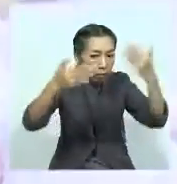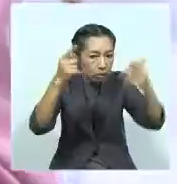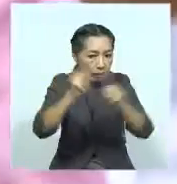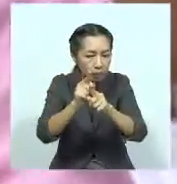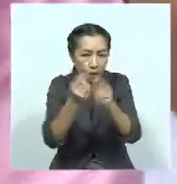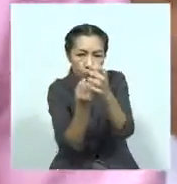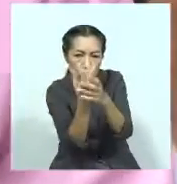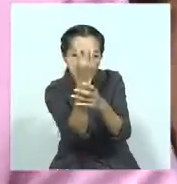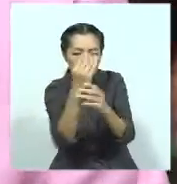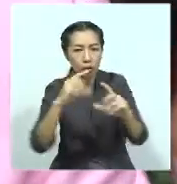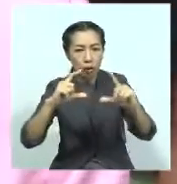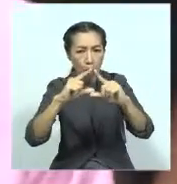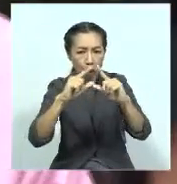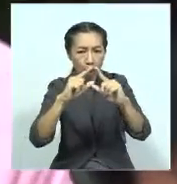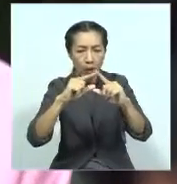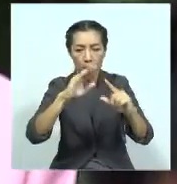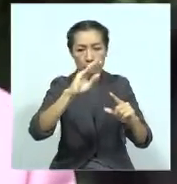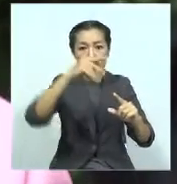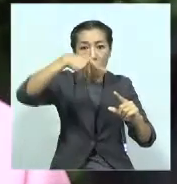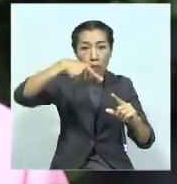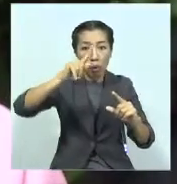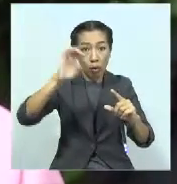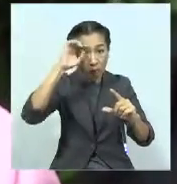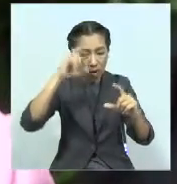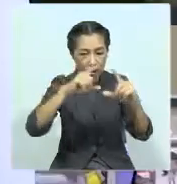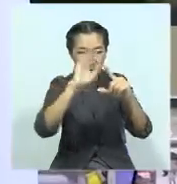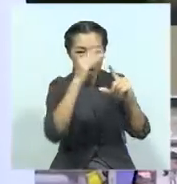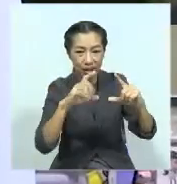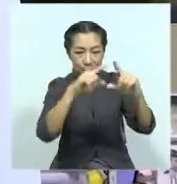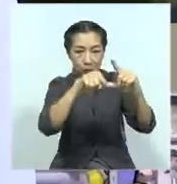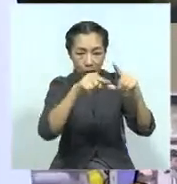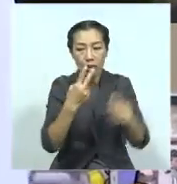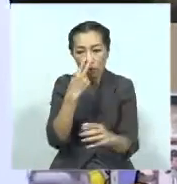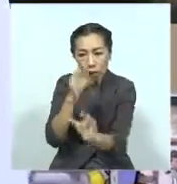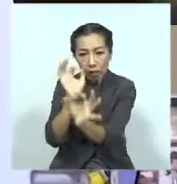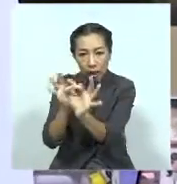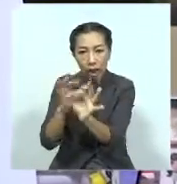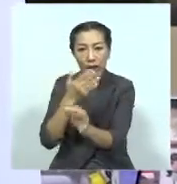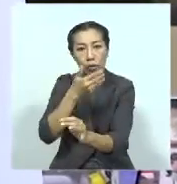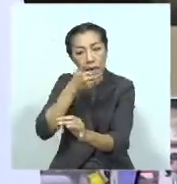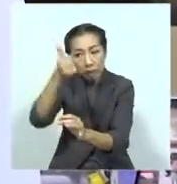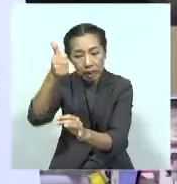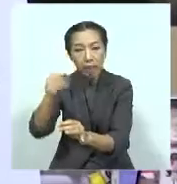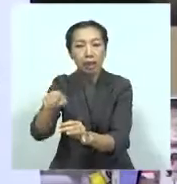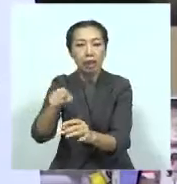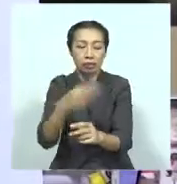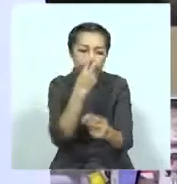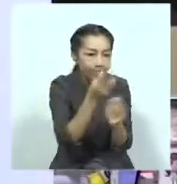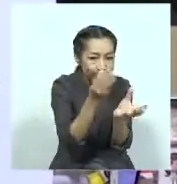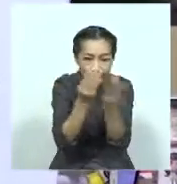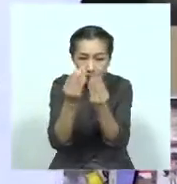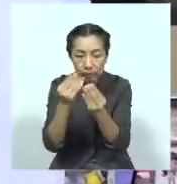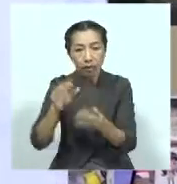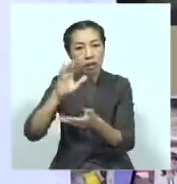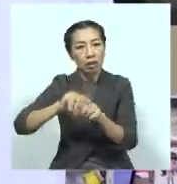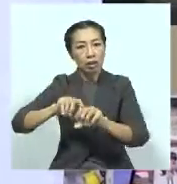อต้นพระศรีมหาโพธิ์และร่วมชมกิจกรรมธนาคารความดีสัมผัสได้ทั้งนี้คณะสงฆ์โดยมห